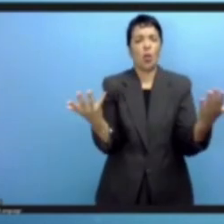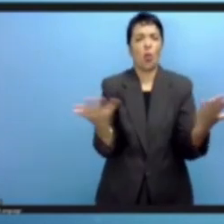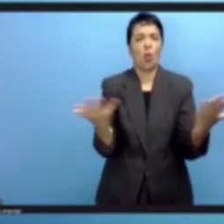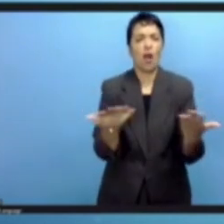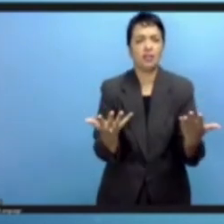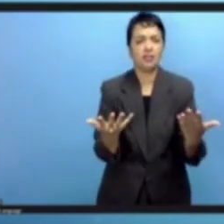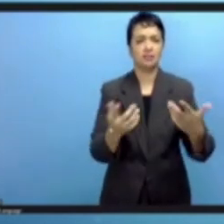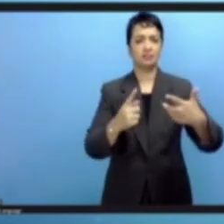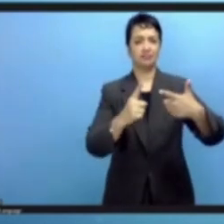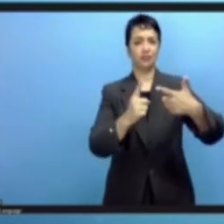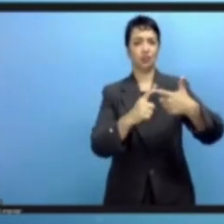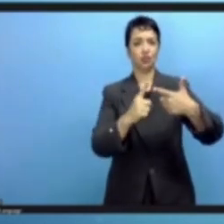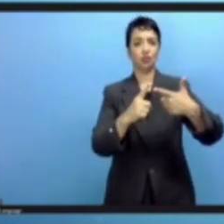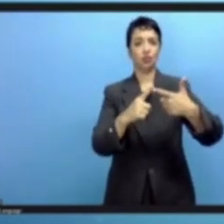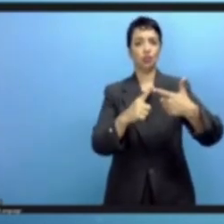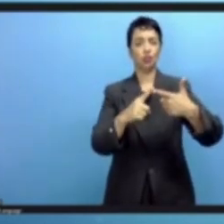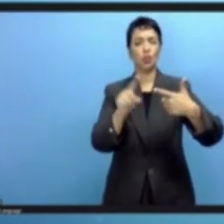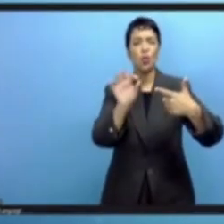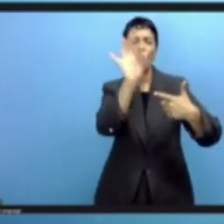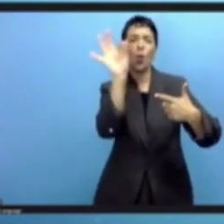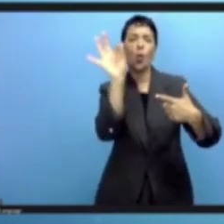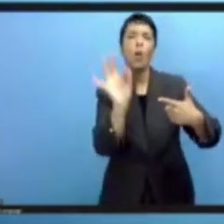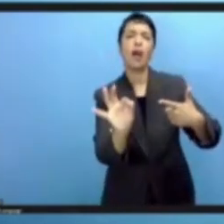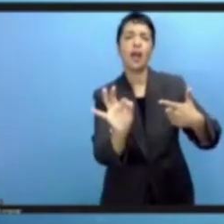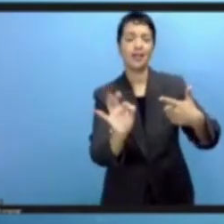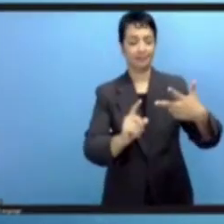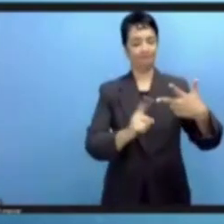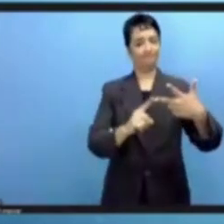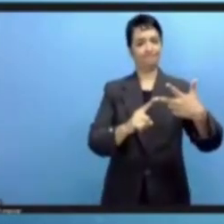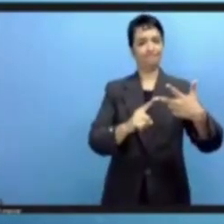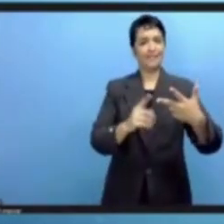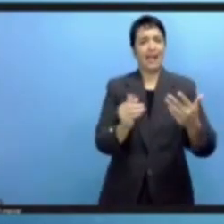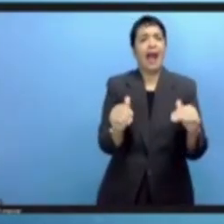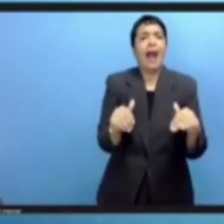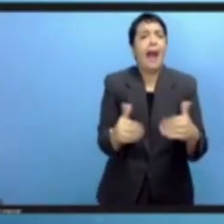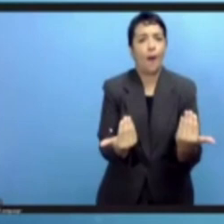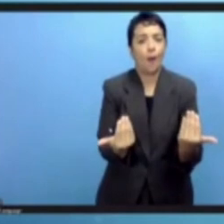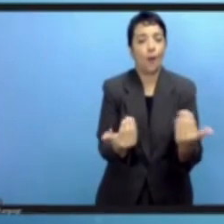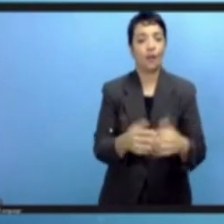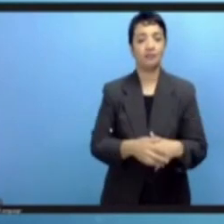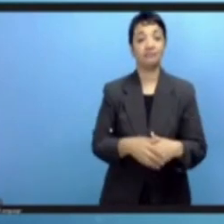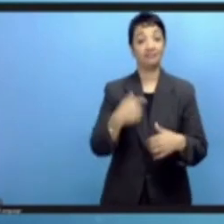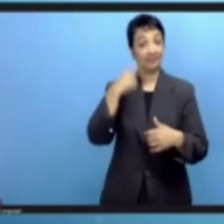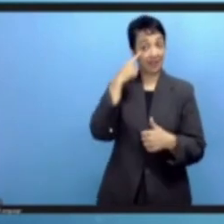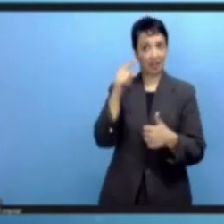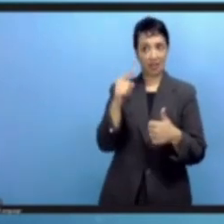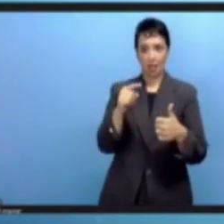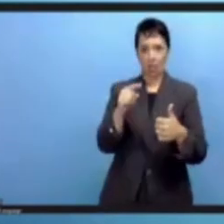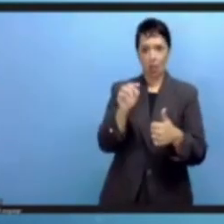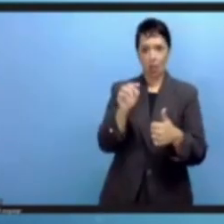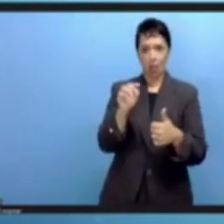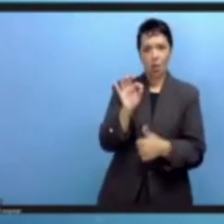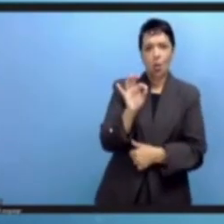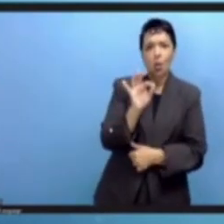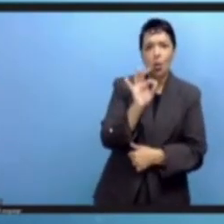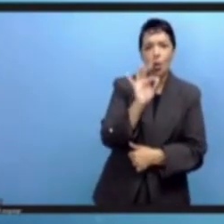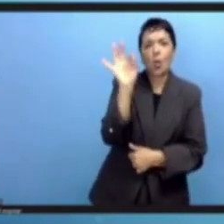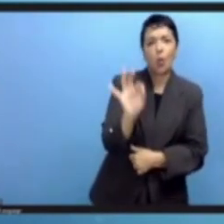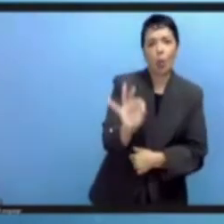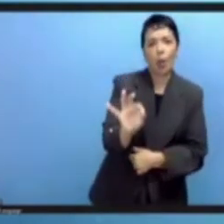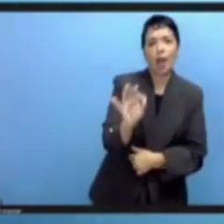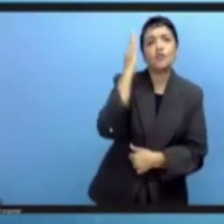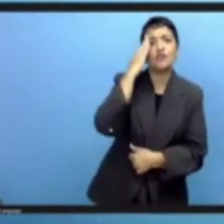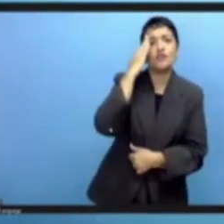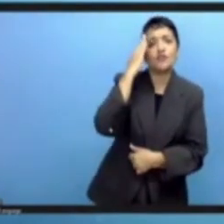cette transformation? Il me semble que l'argument en faveur du changement, d'une transformation, nous est